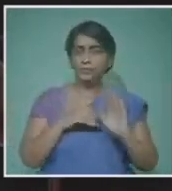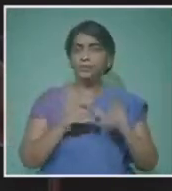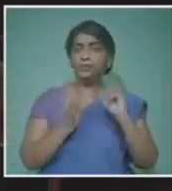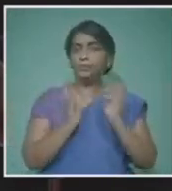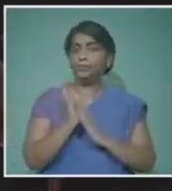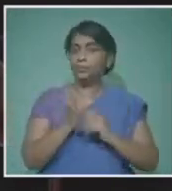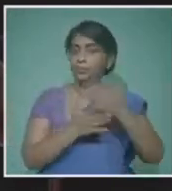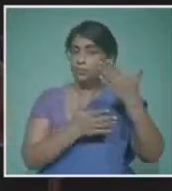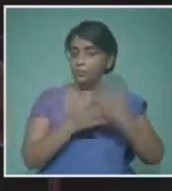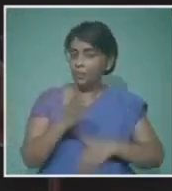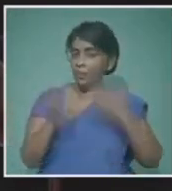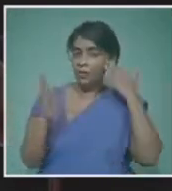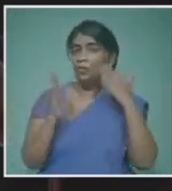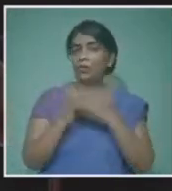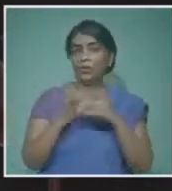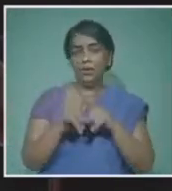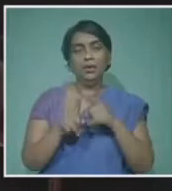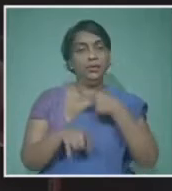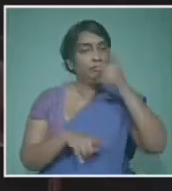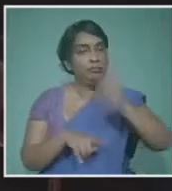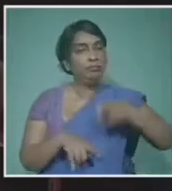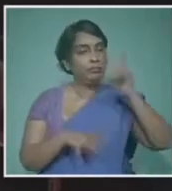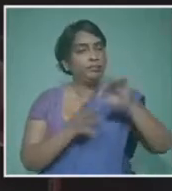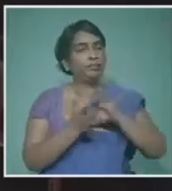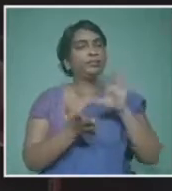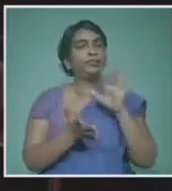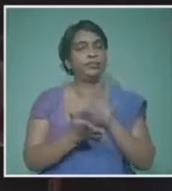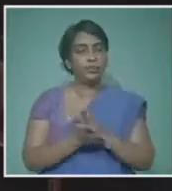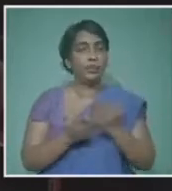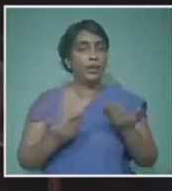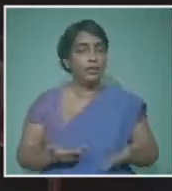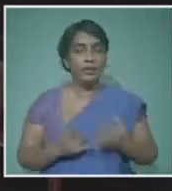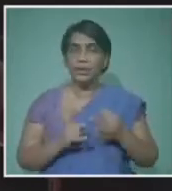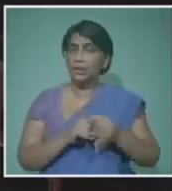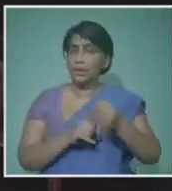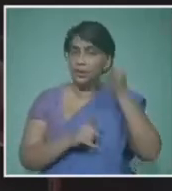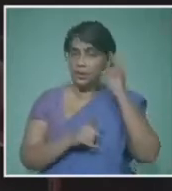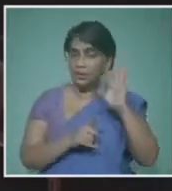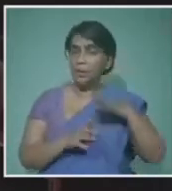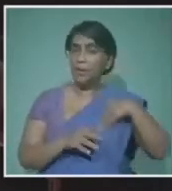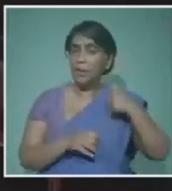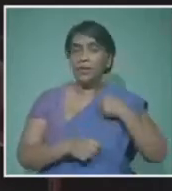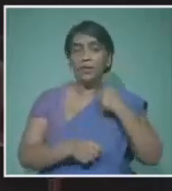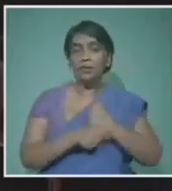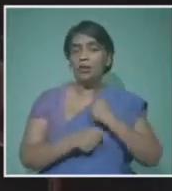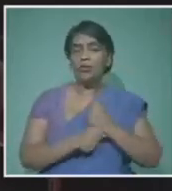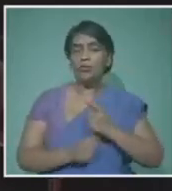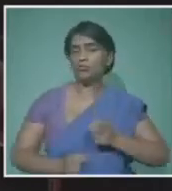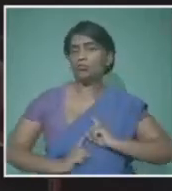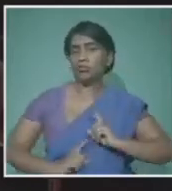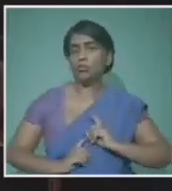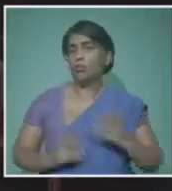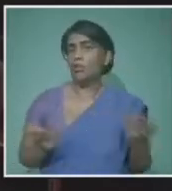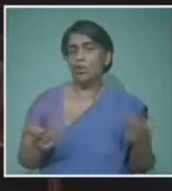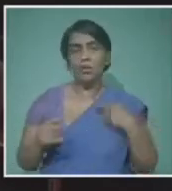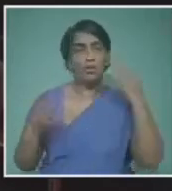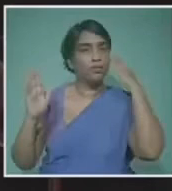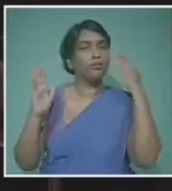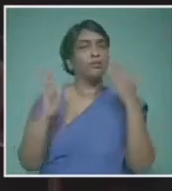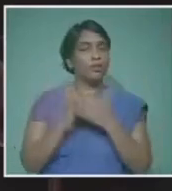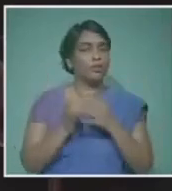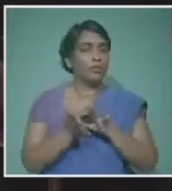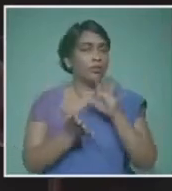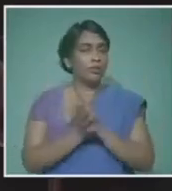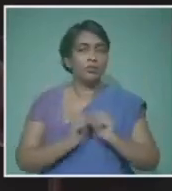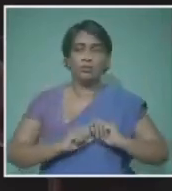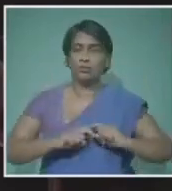වාර්තාව සම්බන්ධයෙන් සහ එම නිර්දේශ සම්බන්ධයෙන් වත්මන් ජනාධිපතිවරයා ප්‍රමුඛ ආණ්ඩුවේ ස්ථාවර කුමද්ද යන්නත් ඒ සම්බන්ධයෙන් ගනු ලබන